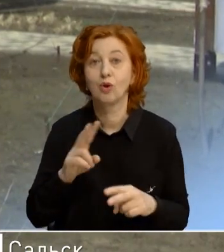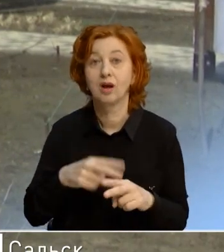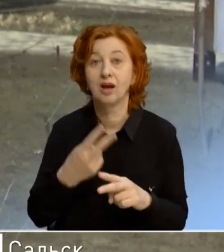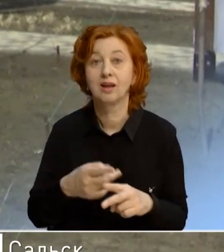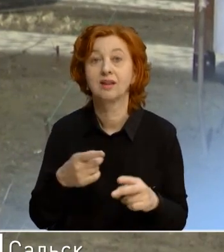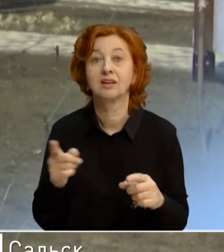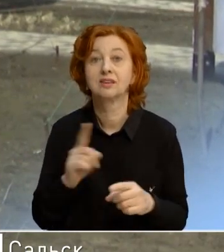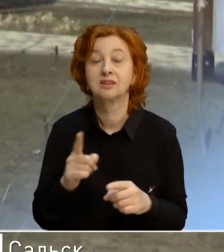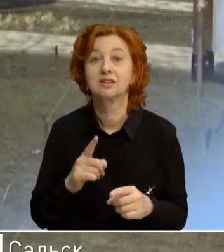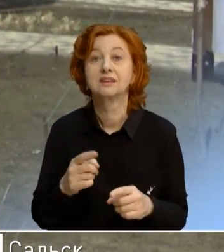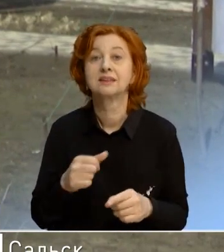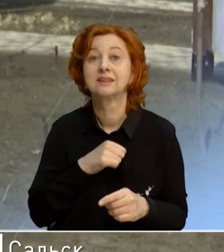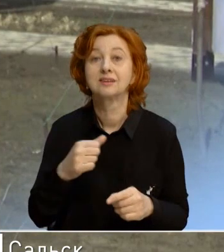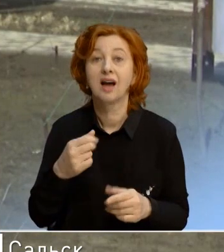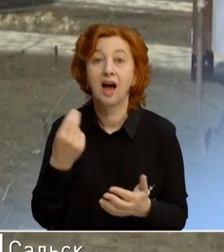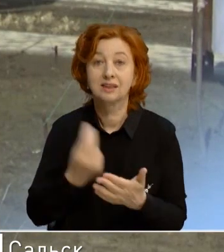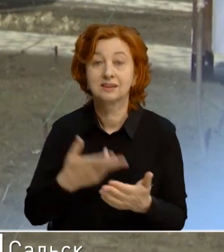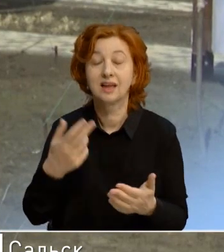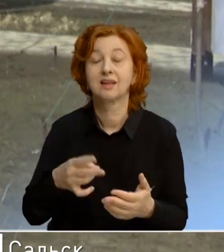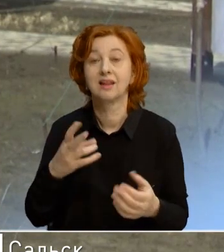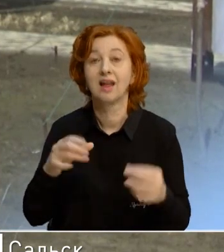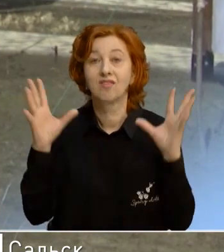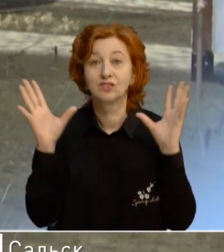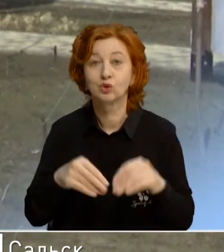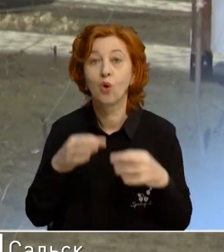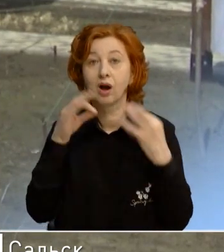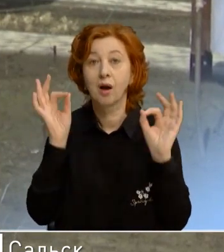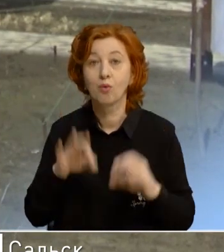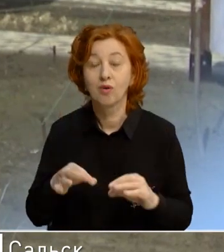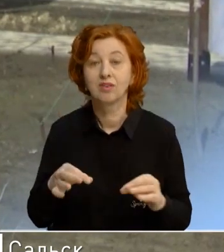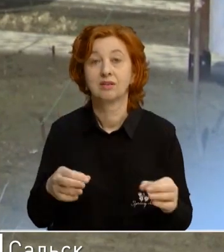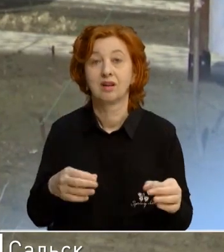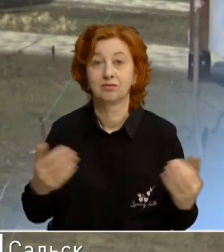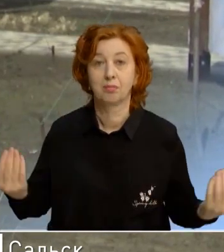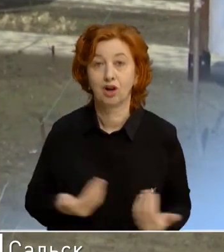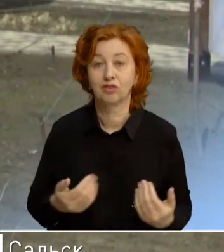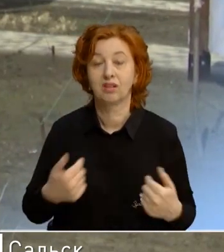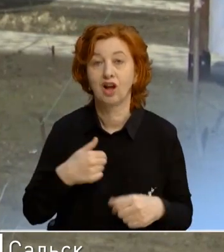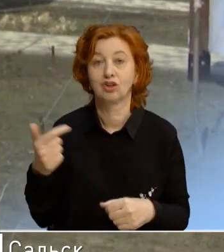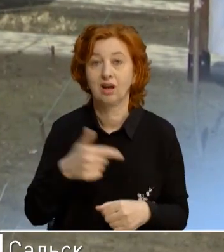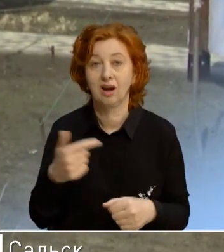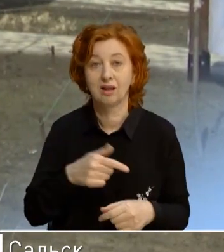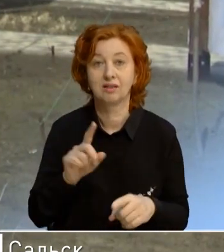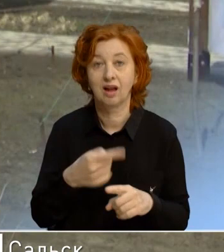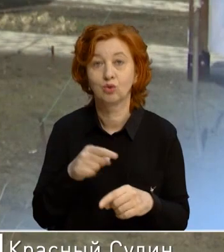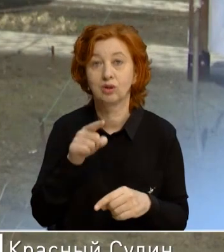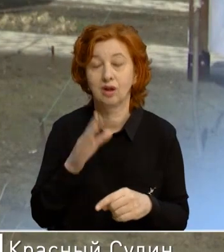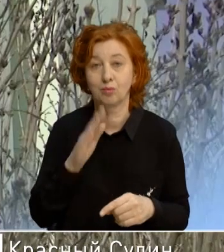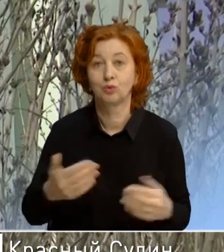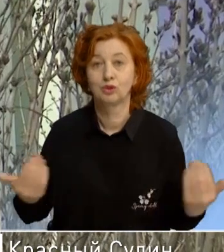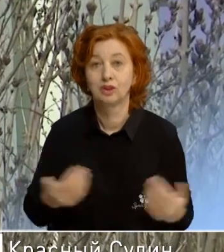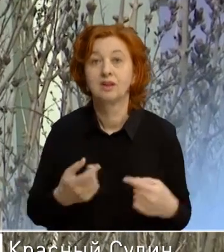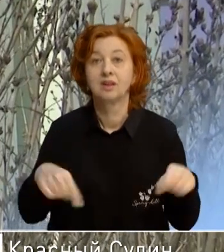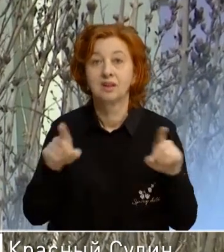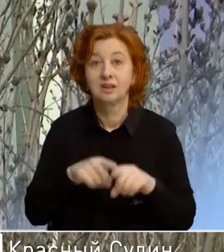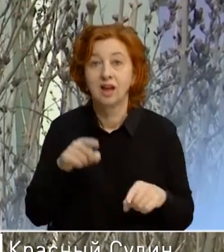все, собственно говоря, нацелено на комфортное и достойное проживание наших граждан, которые живут в Ростовской области.